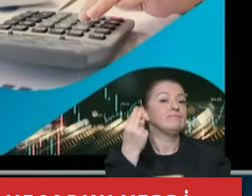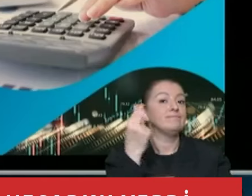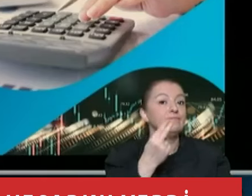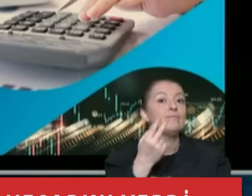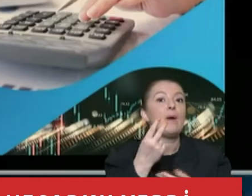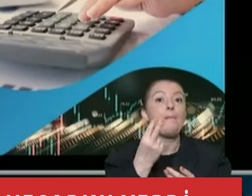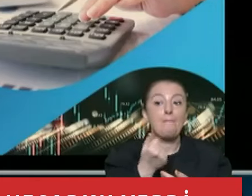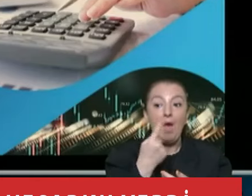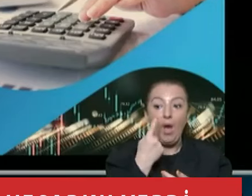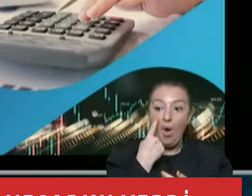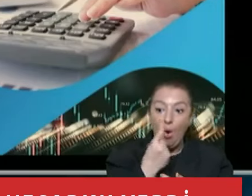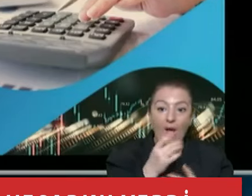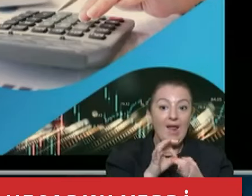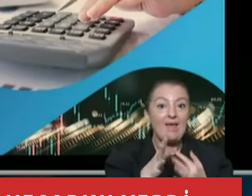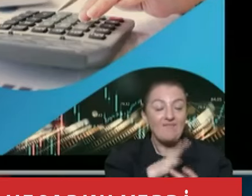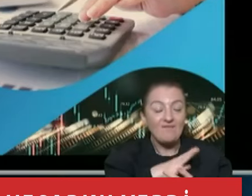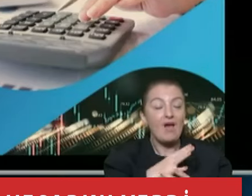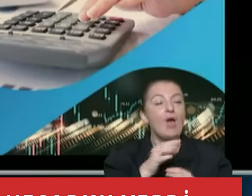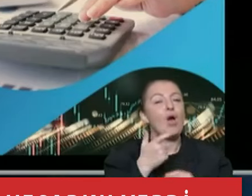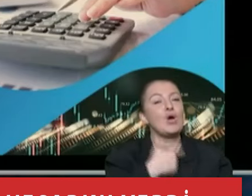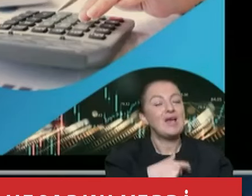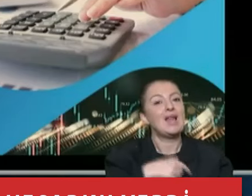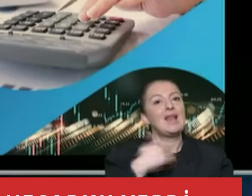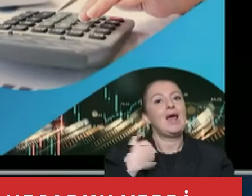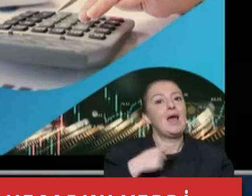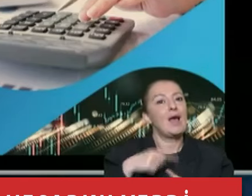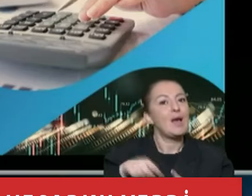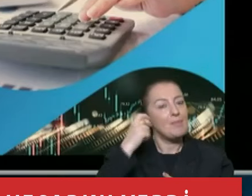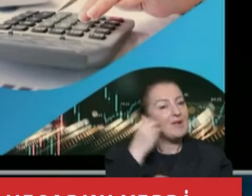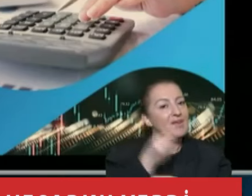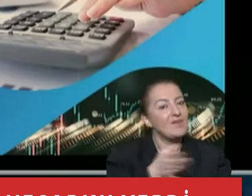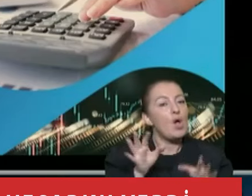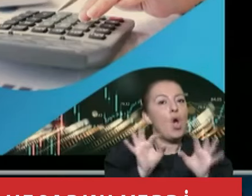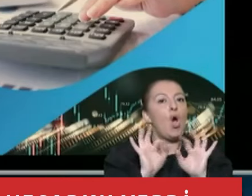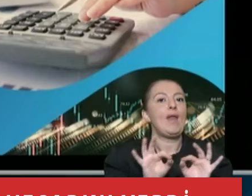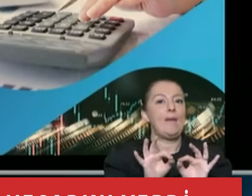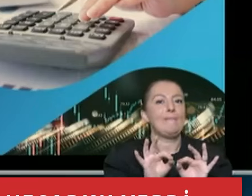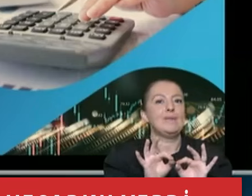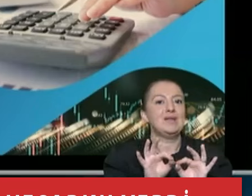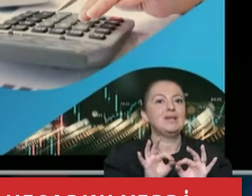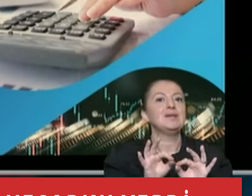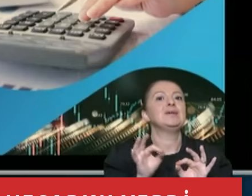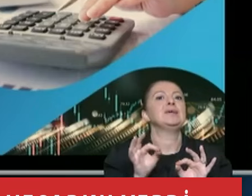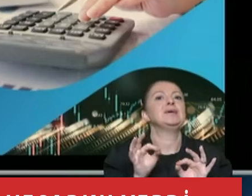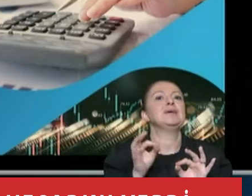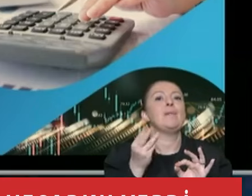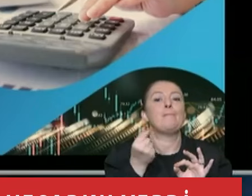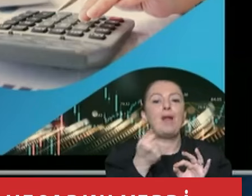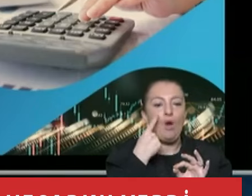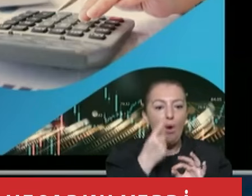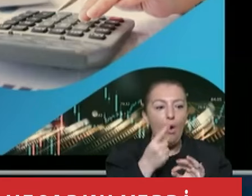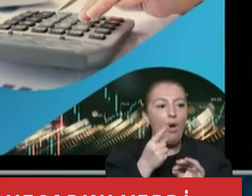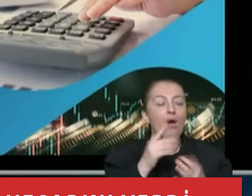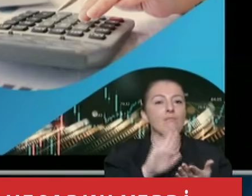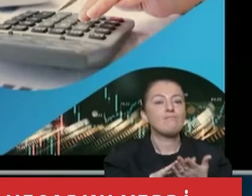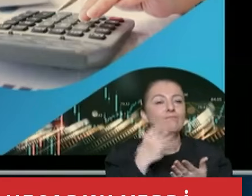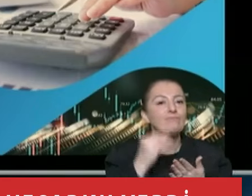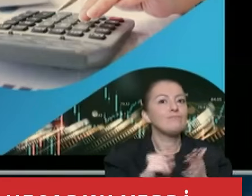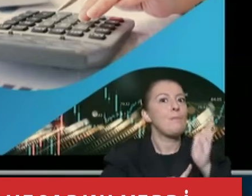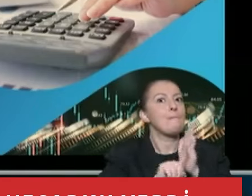mali durumu hakkında özellikle kamuoyunu bilgilendirmenin önemli rakamlarla beraber elde edilen başarının ne seviyeye